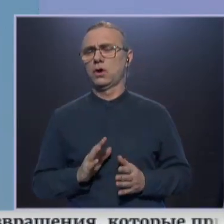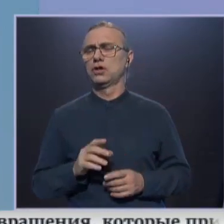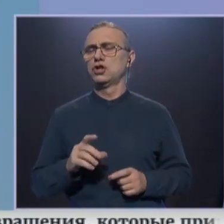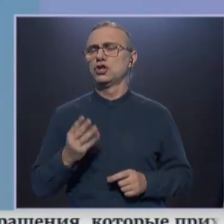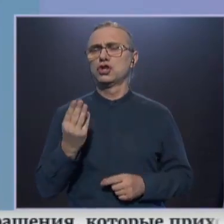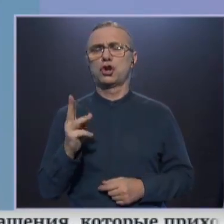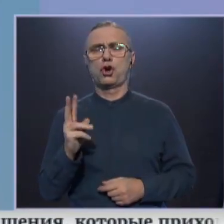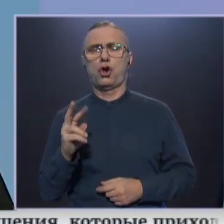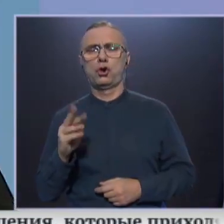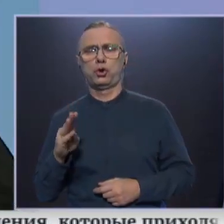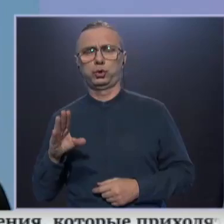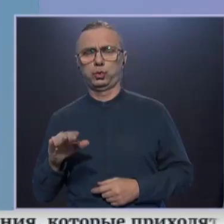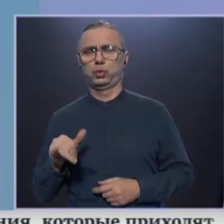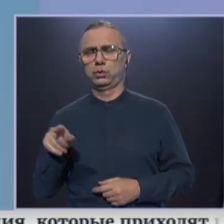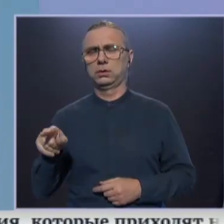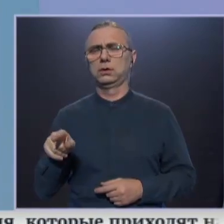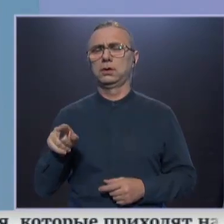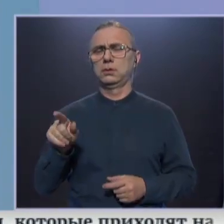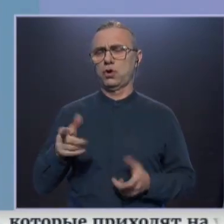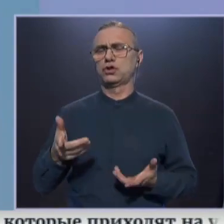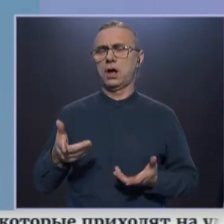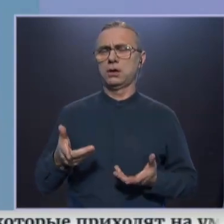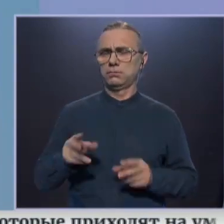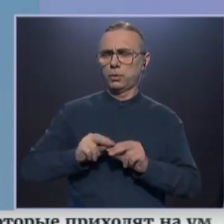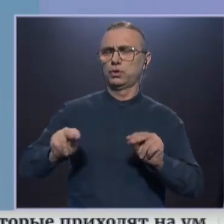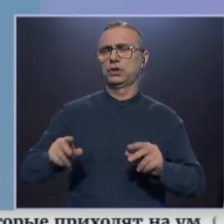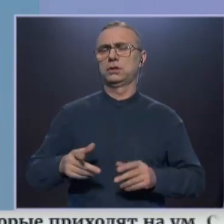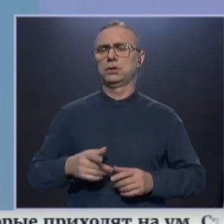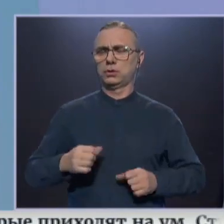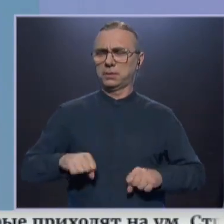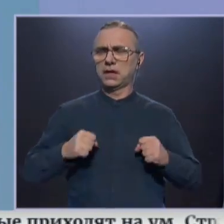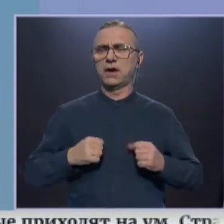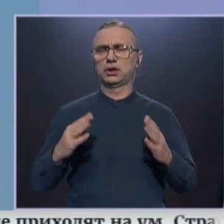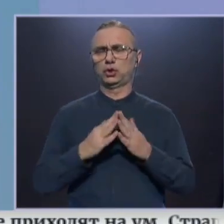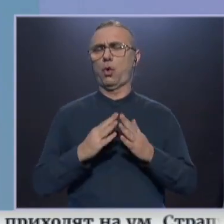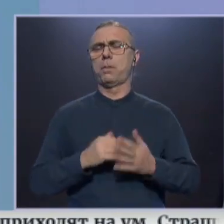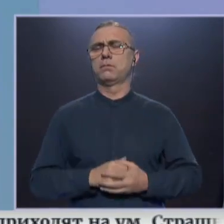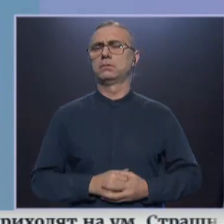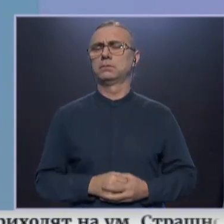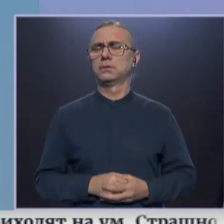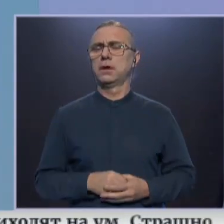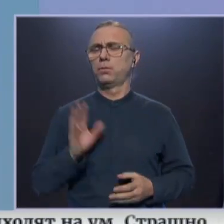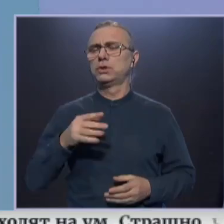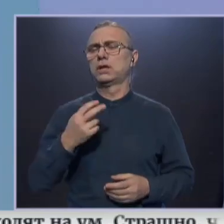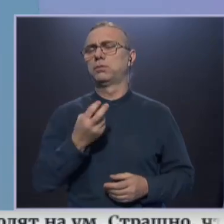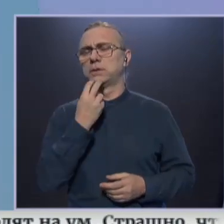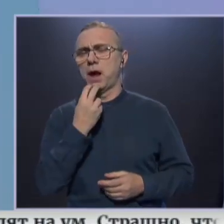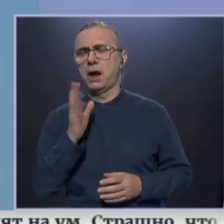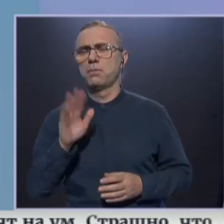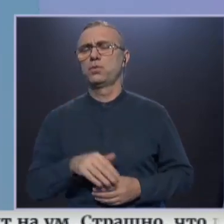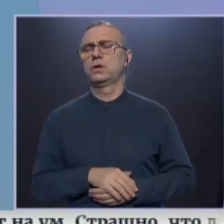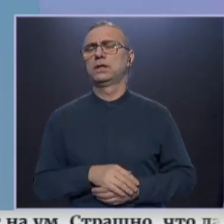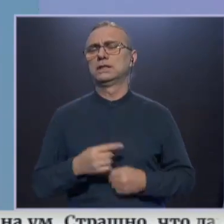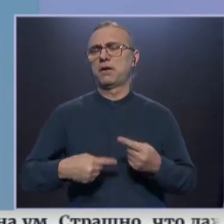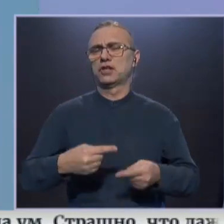это не проймет. Поэтому можно это дома потренироваться. Пусть это будет и смехом сопровождаться, это не обязательно, что людей как-то там в школе унизить. Всегда